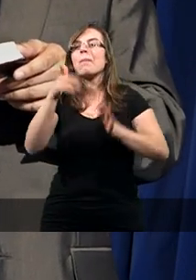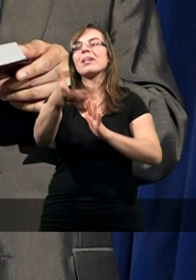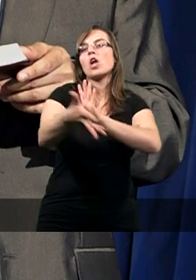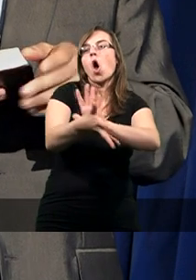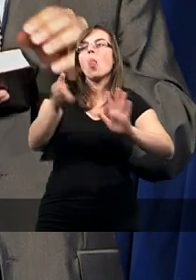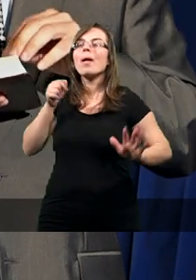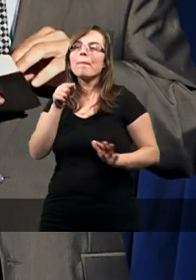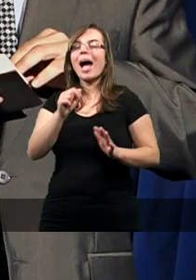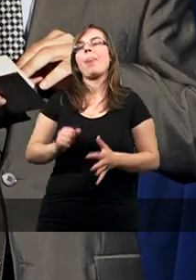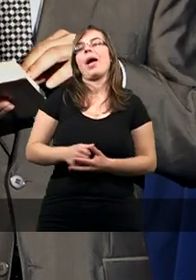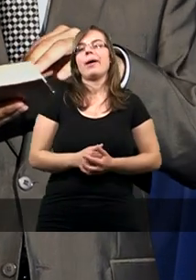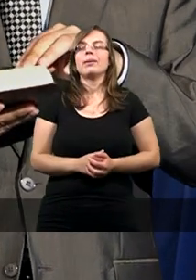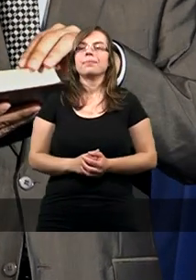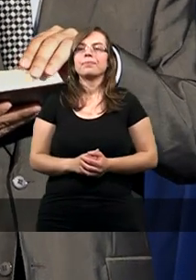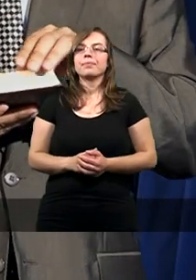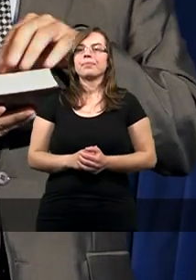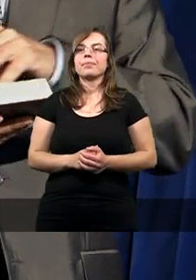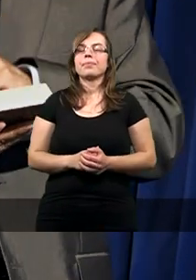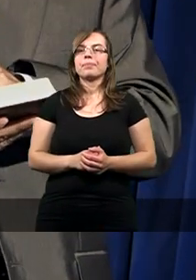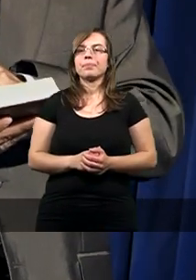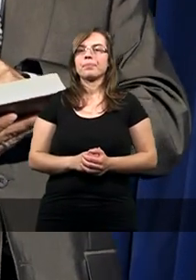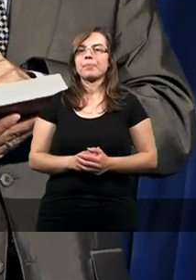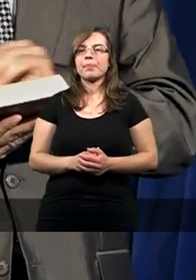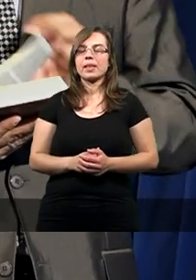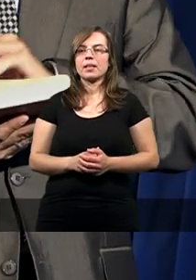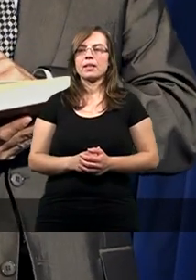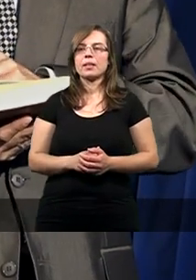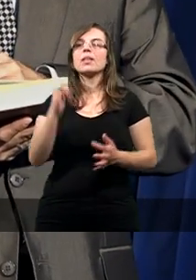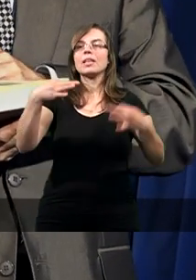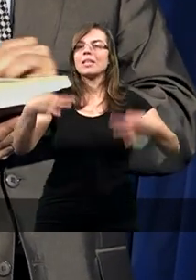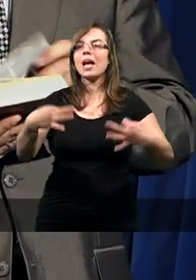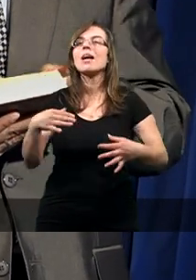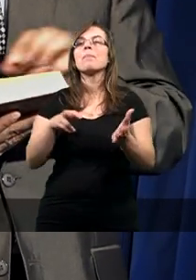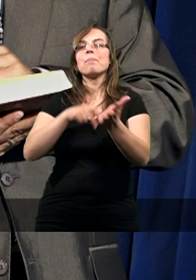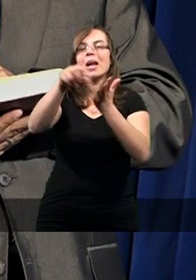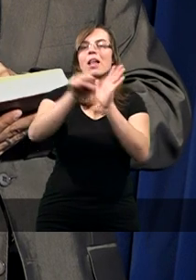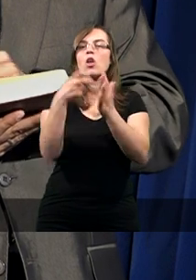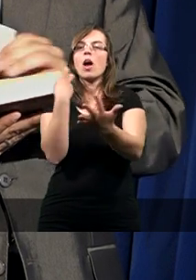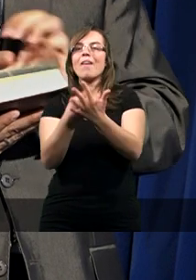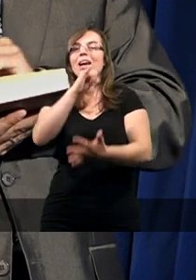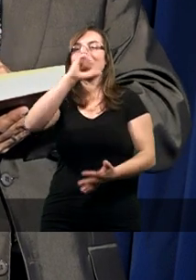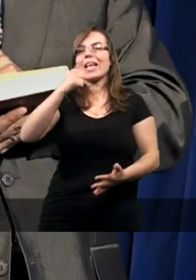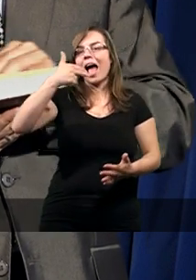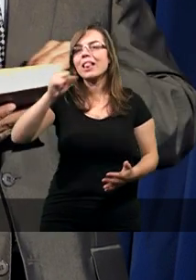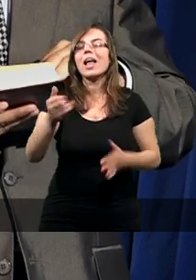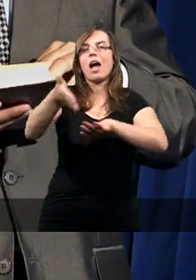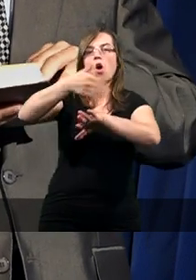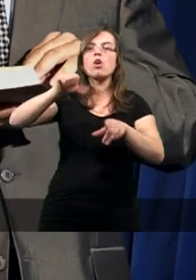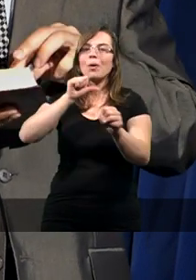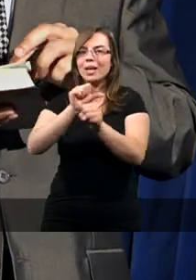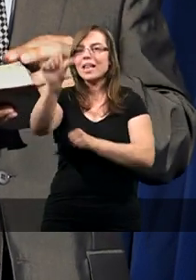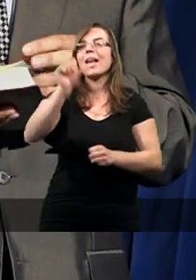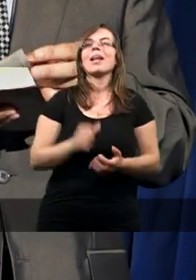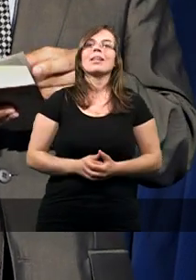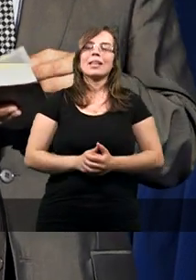jej odebrana. If we go to John chapter 11. I teraz przejdźmy do Ewangelii Jana, rozdział